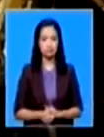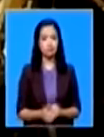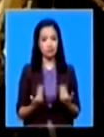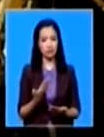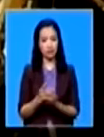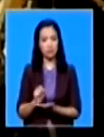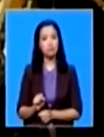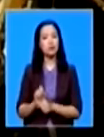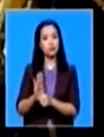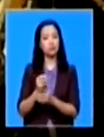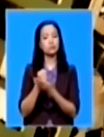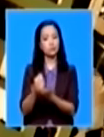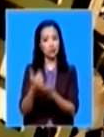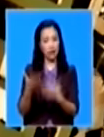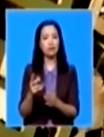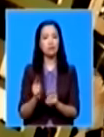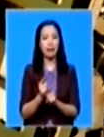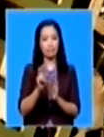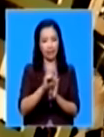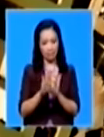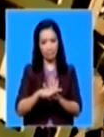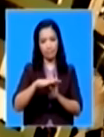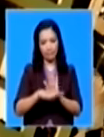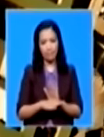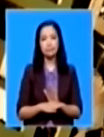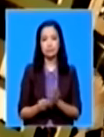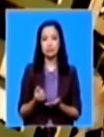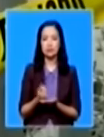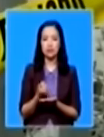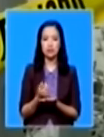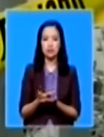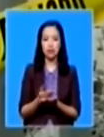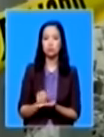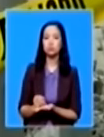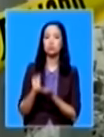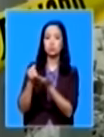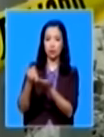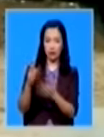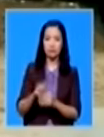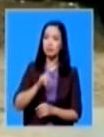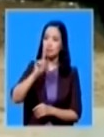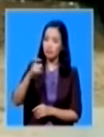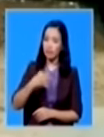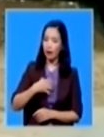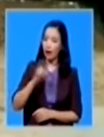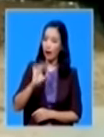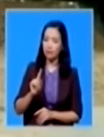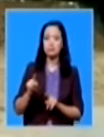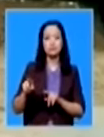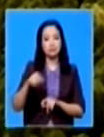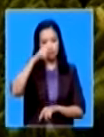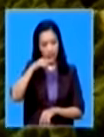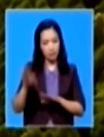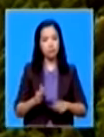เงินช่วยไปขั้นต้นแล้วตามระเบียบของเรานะครับแล้วก็ได้สอบถามว่าประเด็นใดๆก็ตามที่ต้องการทางไทยก็พร้อมจะสนับสนุน